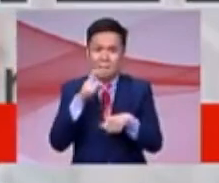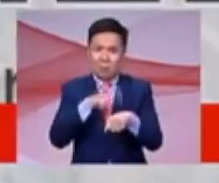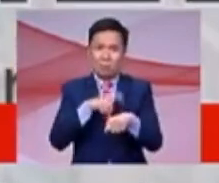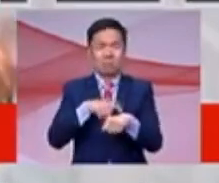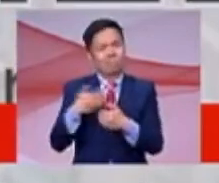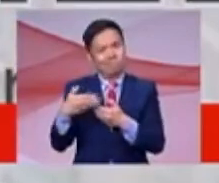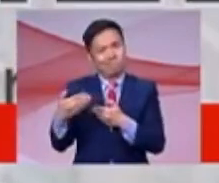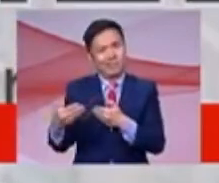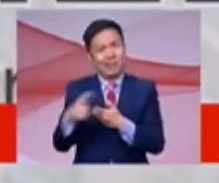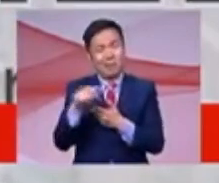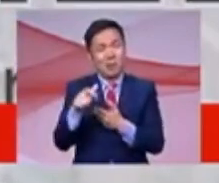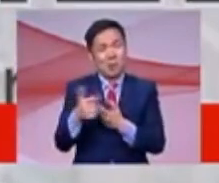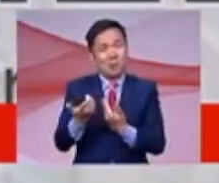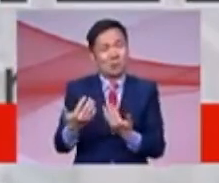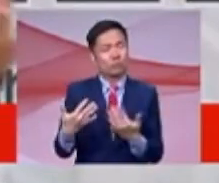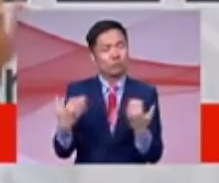of